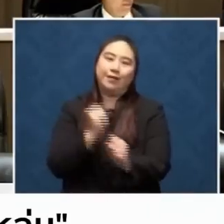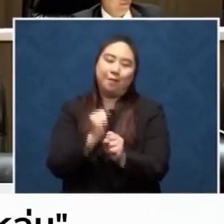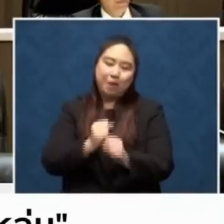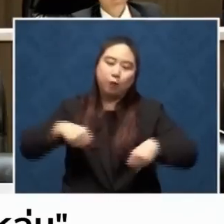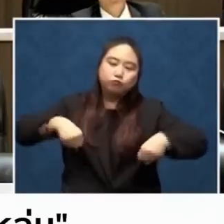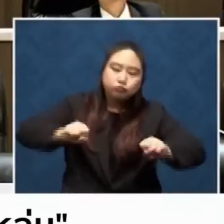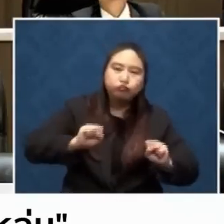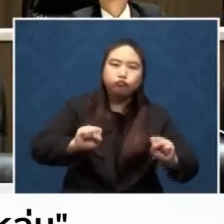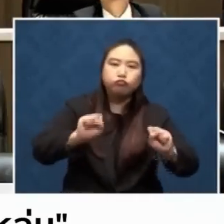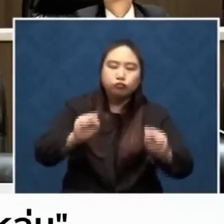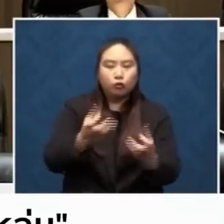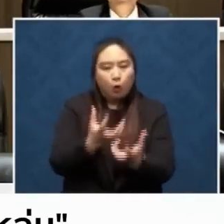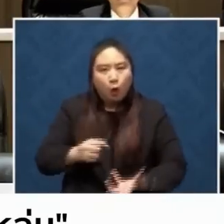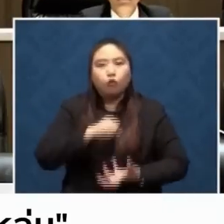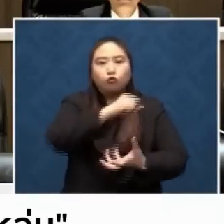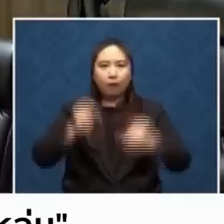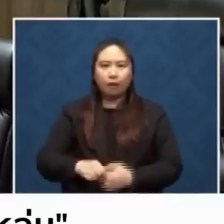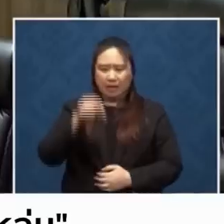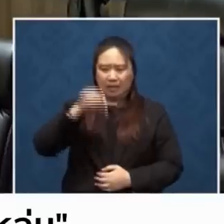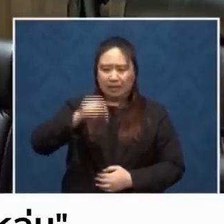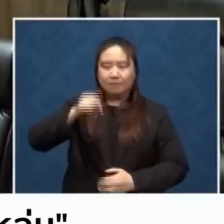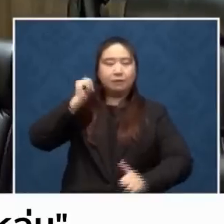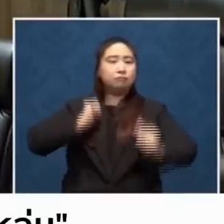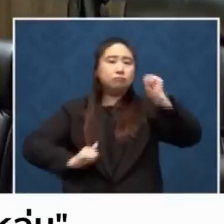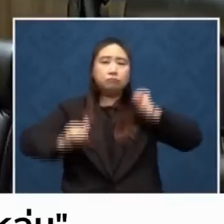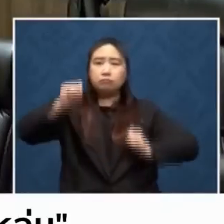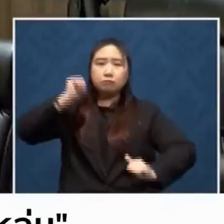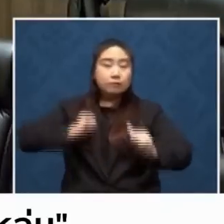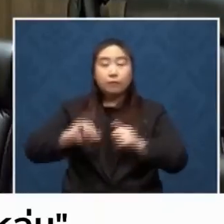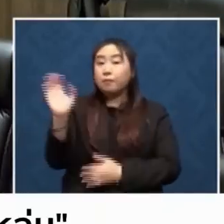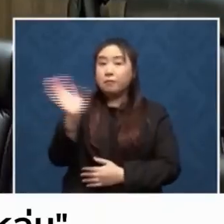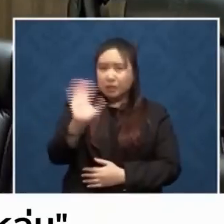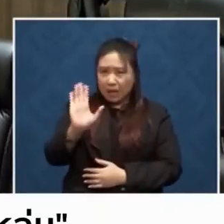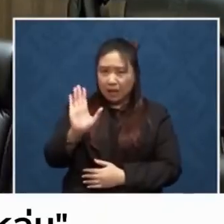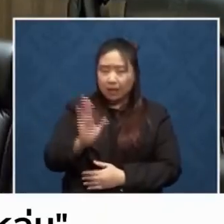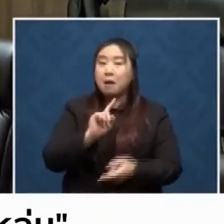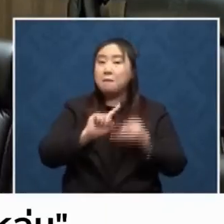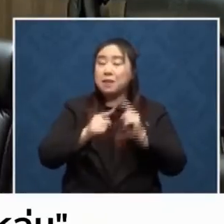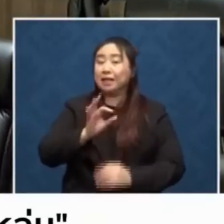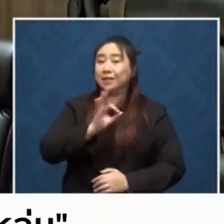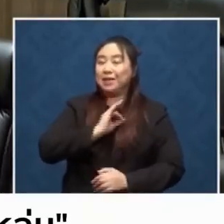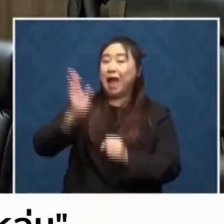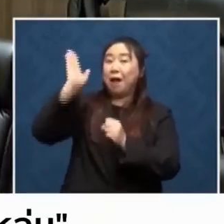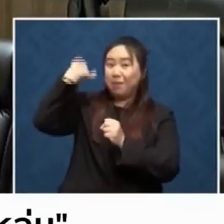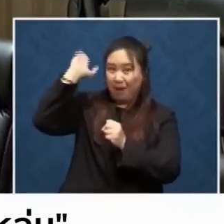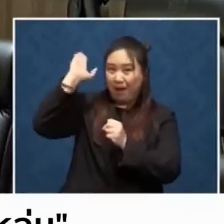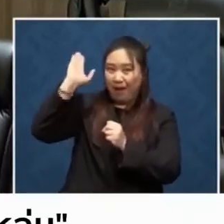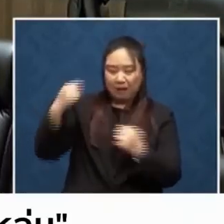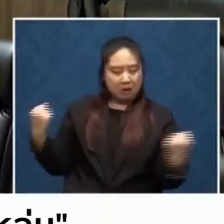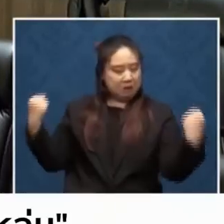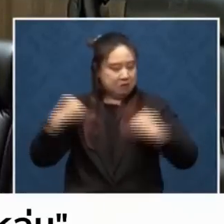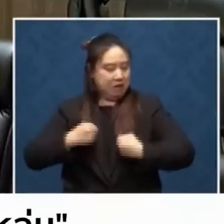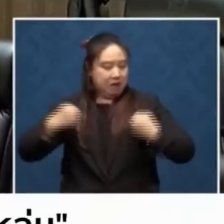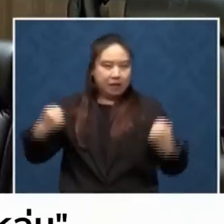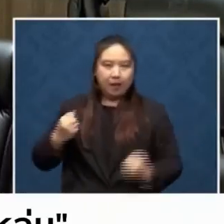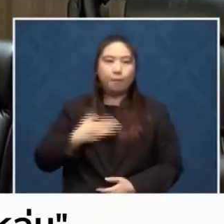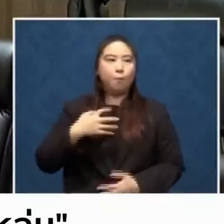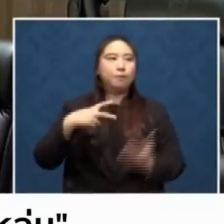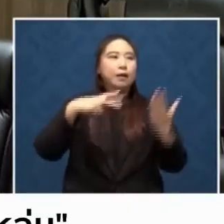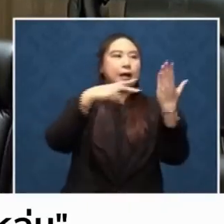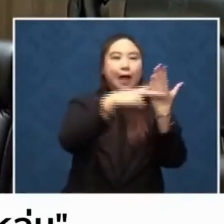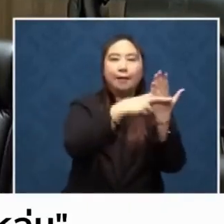องประชุมนะคะเริ่มจากนายวิทยาแก้วพาราสส.บัญชีรายชื่อพรรครวมไทยสร้างชาติที่พูดถึงเรื่องของการแต่งกายของส.